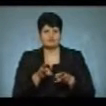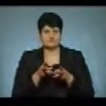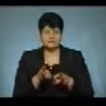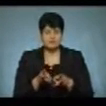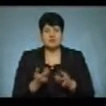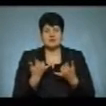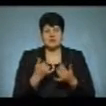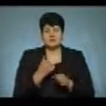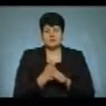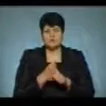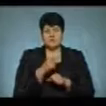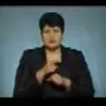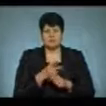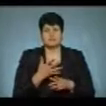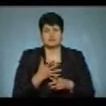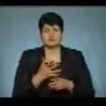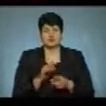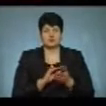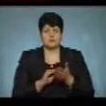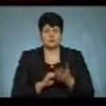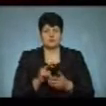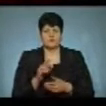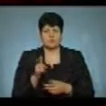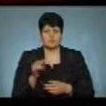Любов Гадомська, яка із нами на зв'язку.